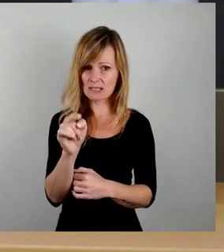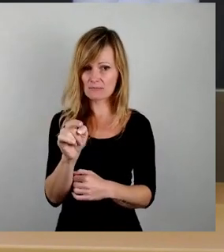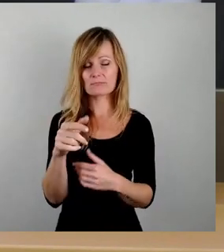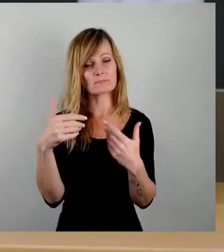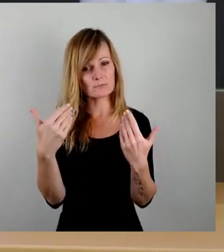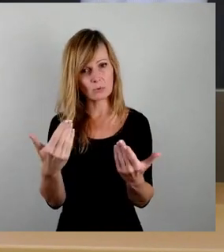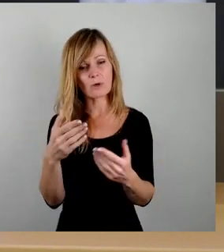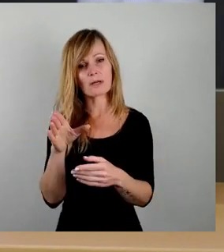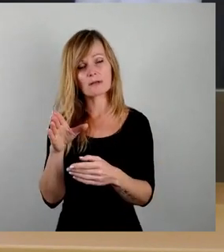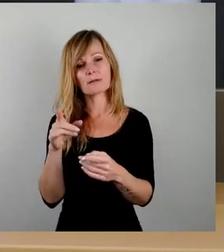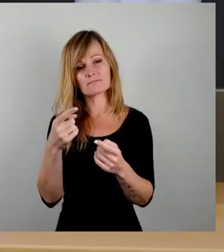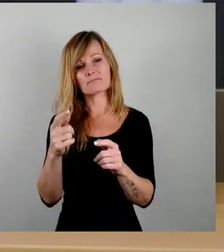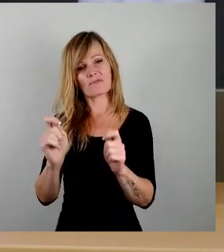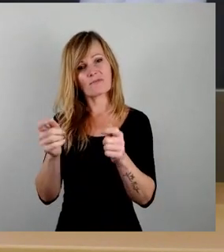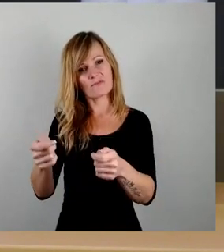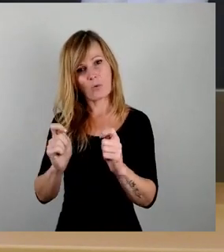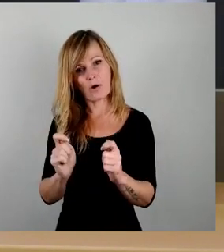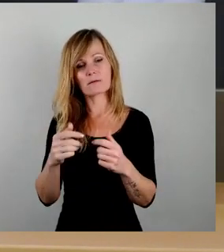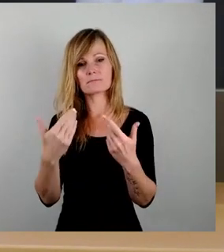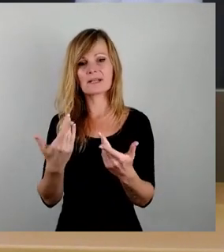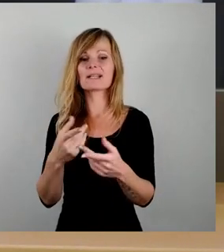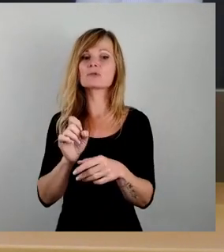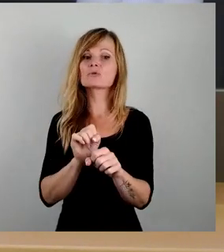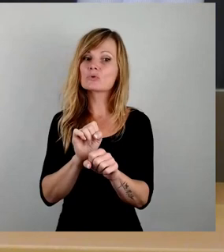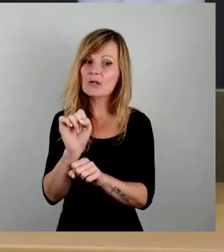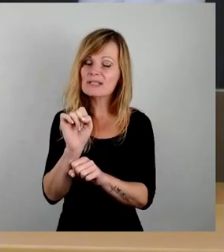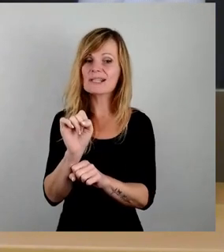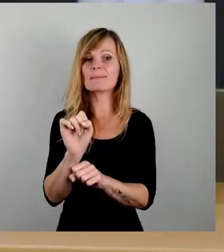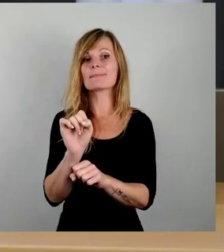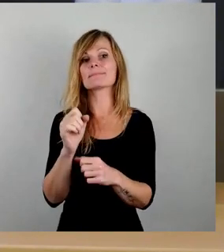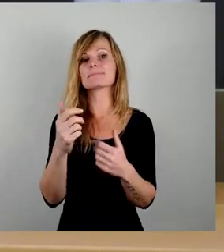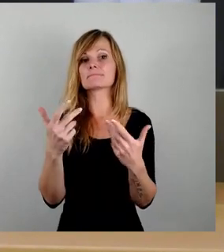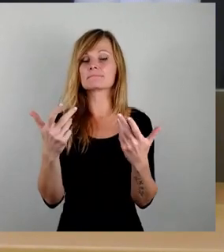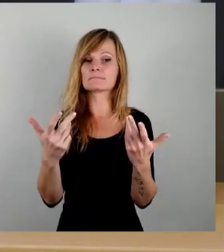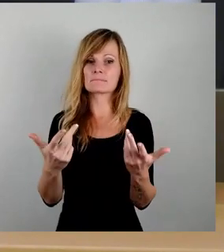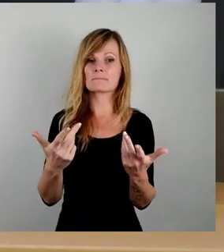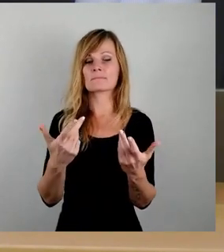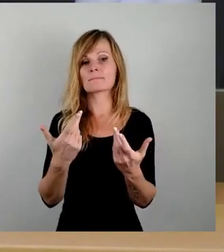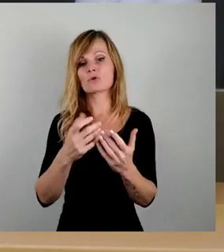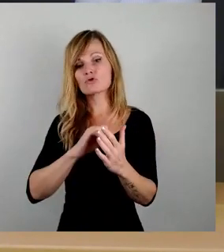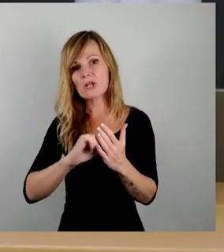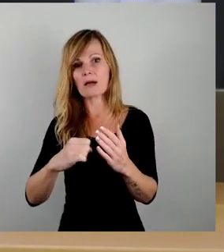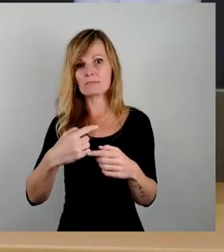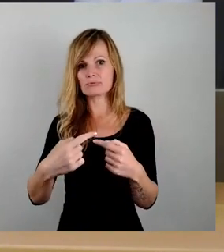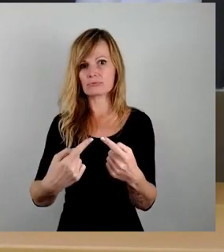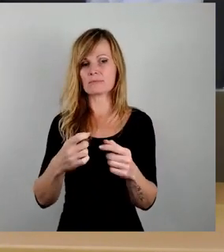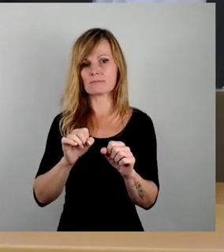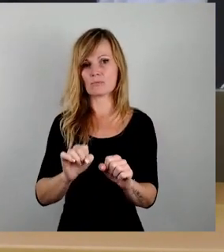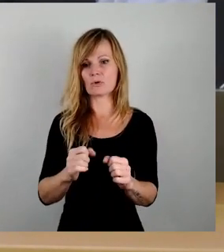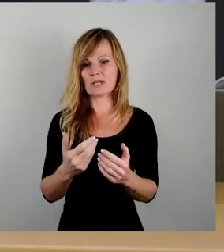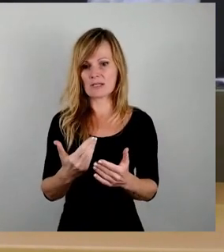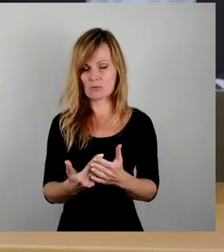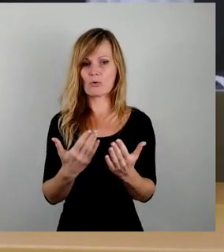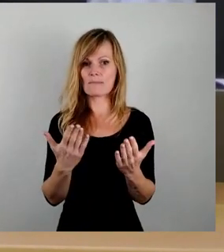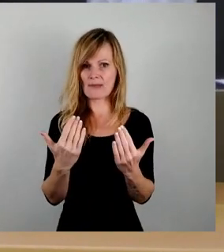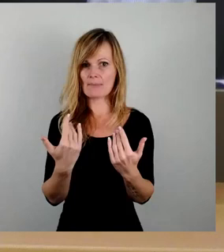IEG entsprechend vor. Und deswegen kann es trotzdem unter dem natürlich Schnellläufer geben. Das ist ja das, wie wir uns entsprechend beworben haben und was